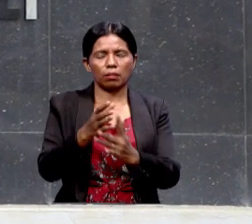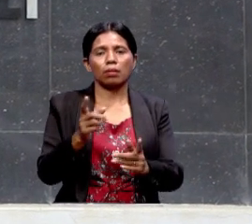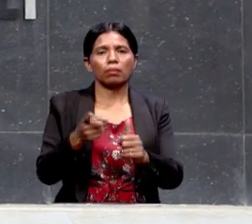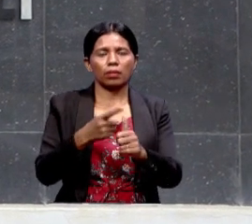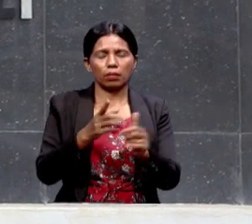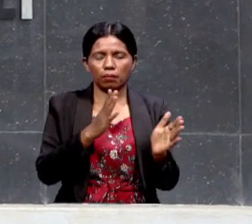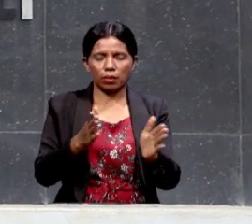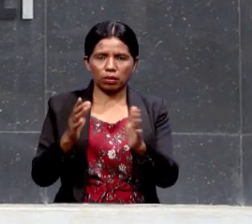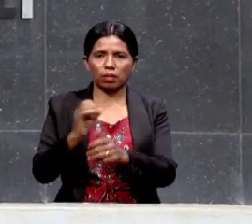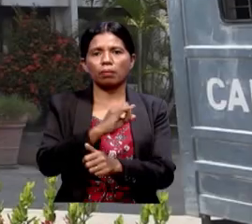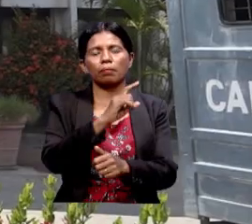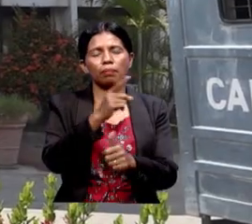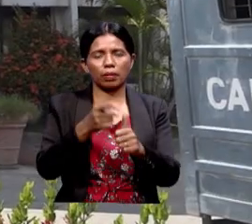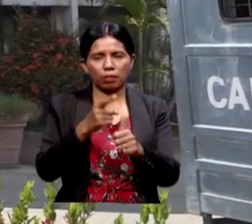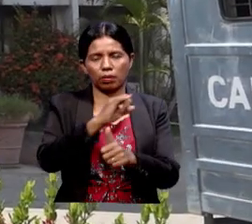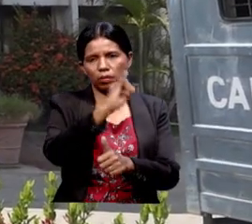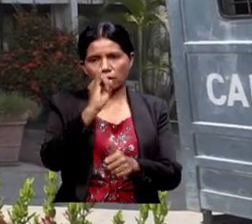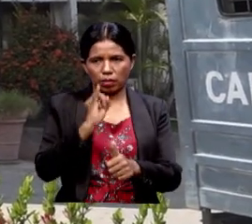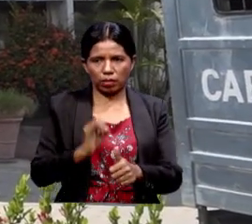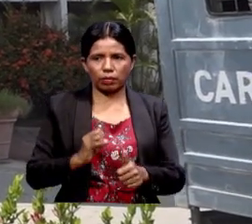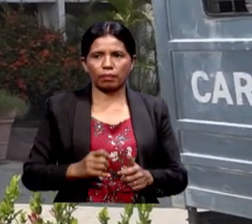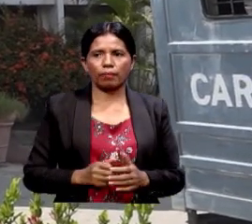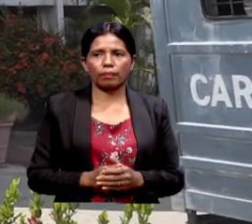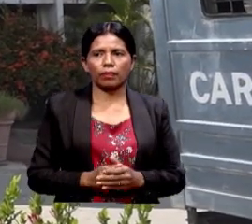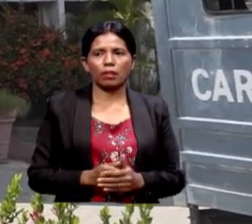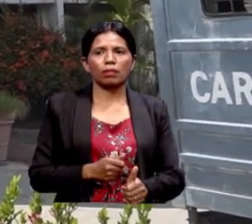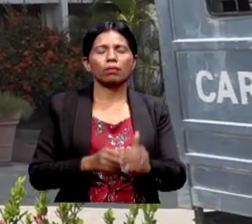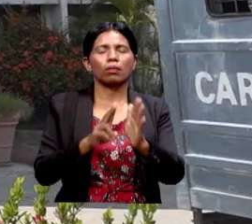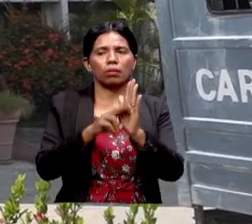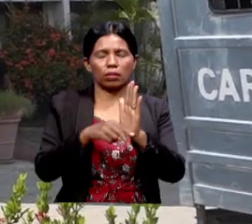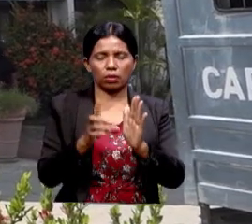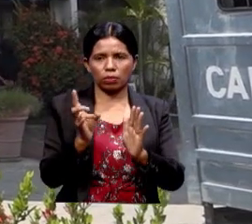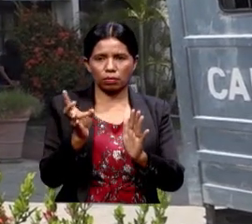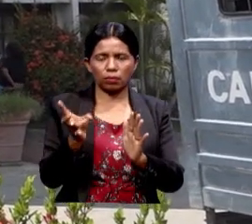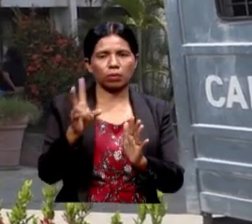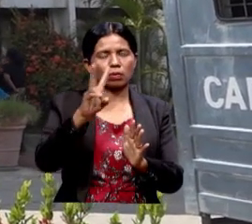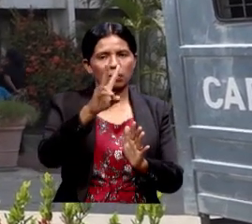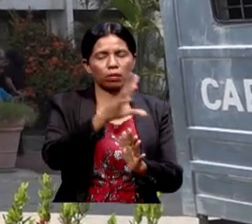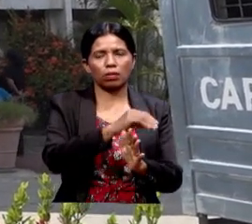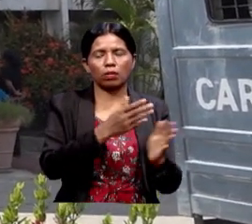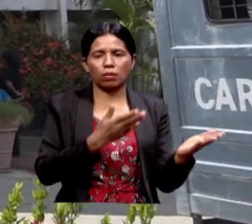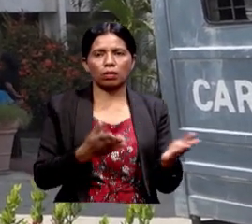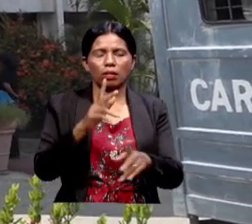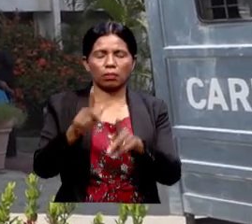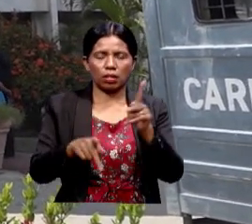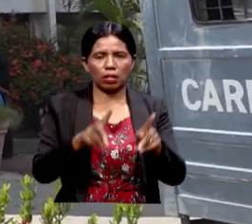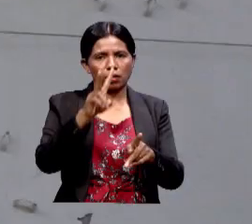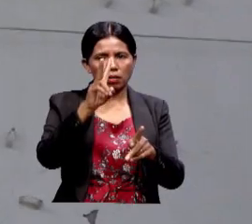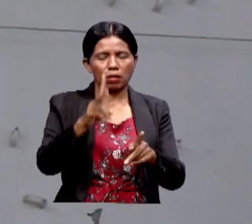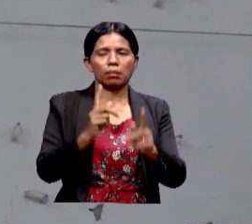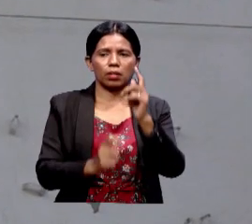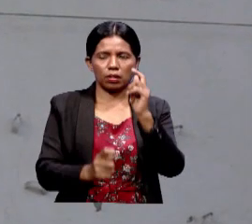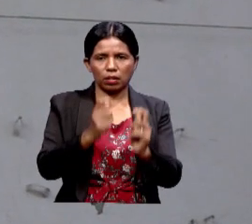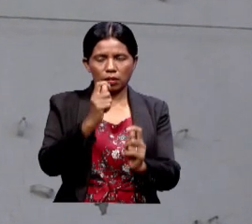proceso primeiro interrogatório judicial. Hafain cumpri ora situ nulu resing rua, submete kera sidadau naing rua ne ba